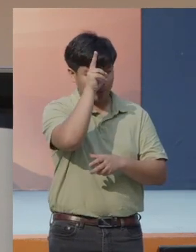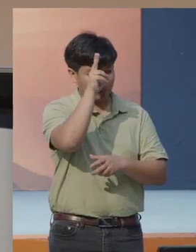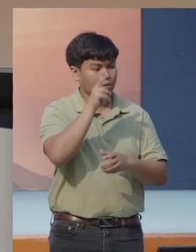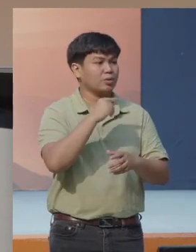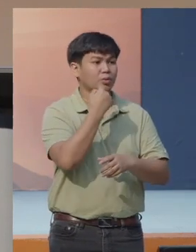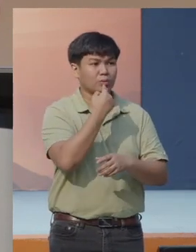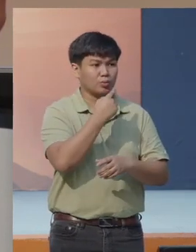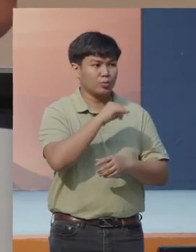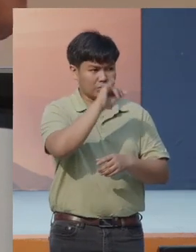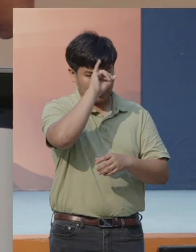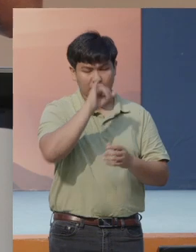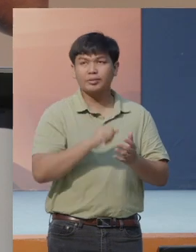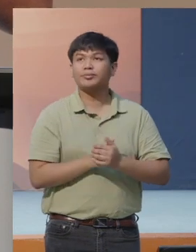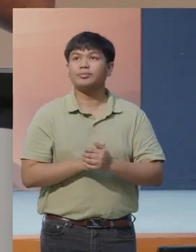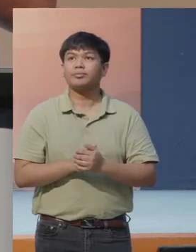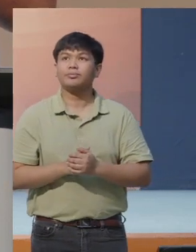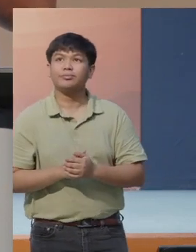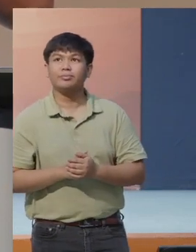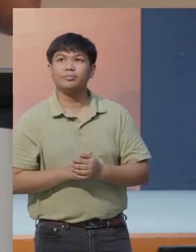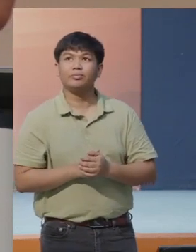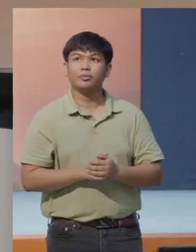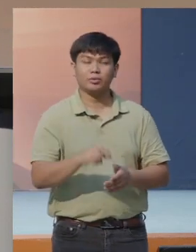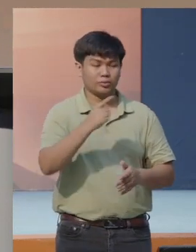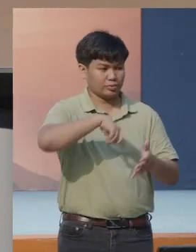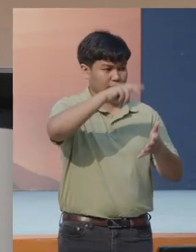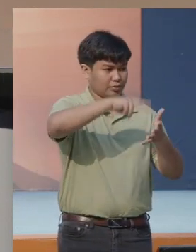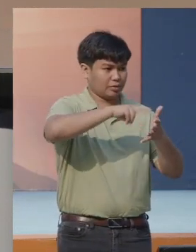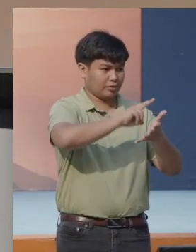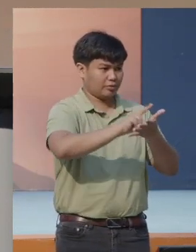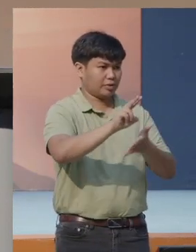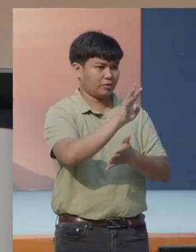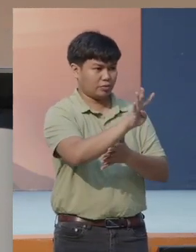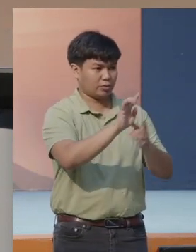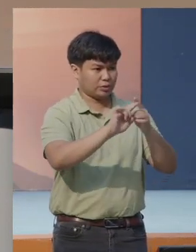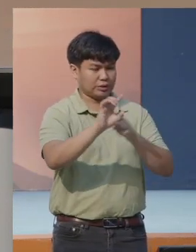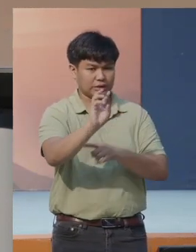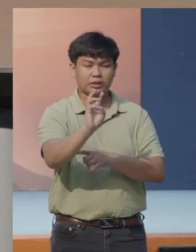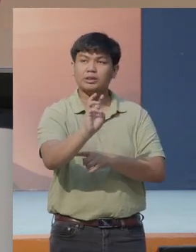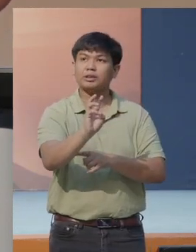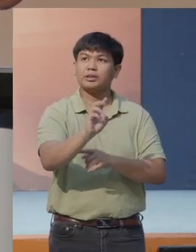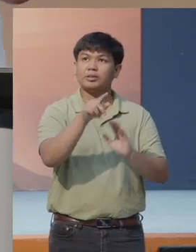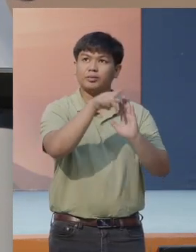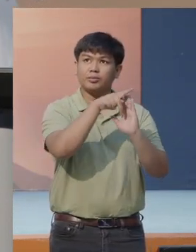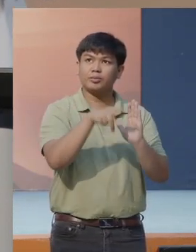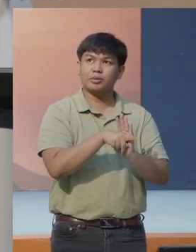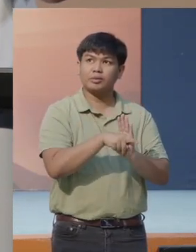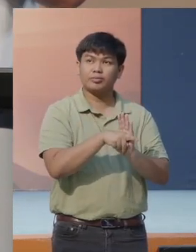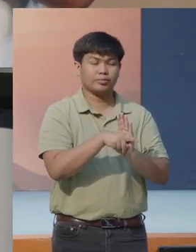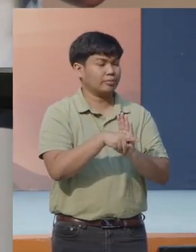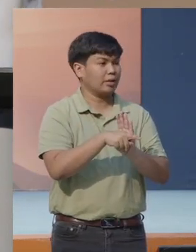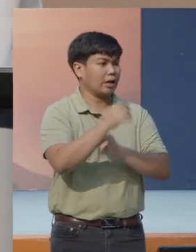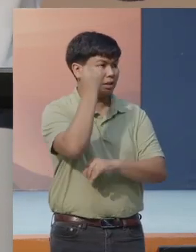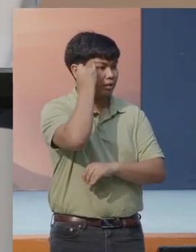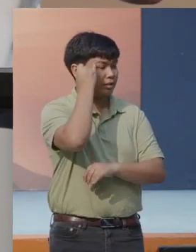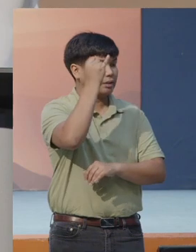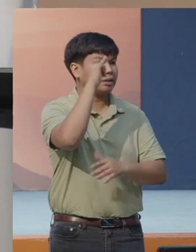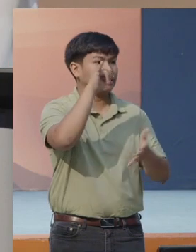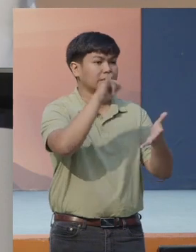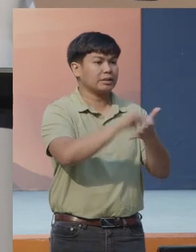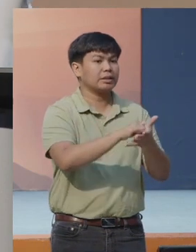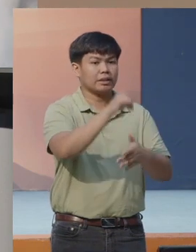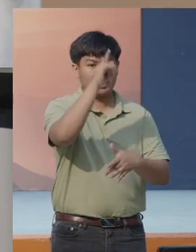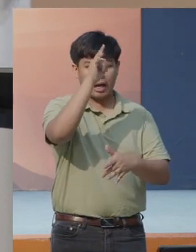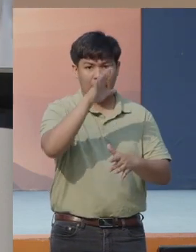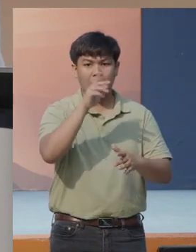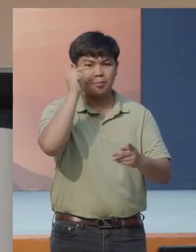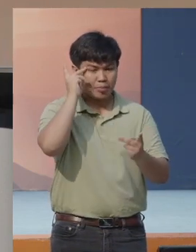masama. Suriin naman natin ngayon yung verses 4 to 6, yung principle at yung idea na layunin din ng